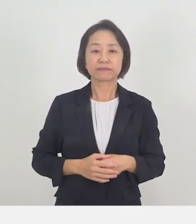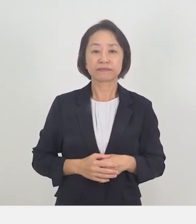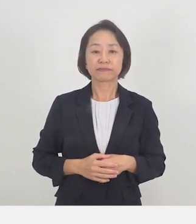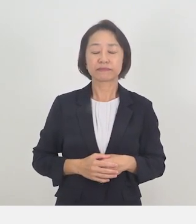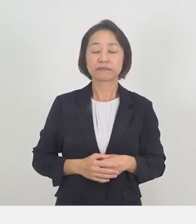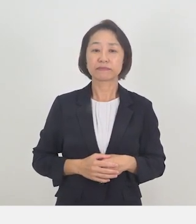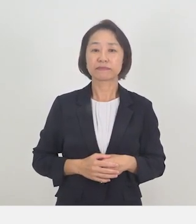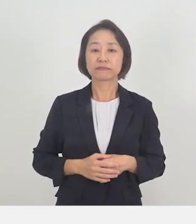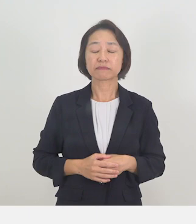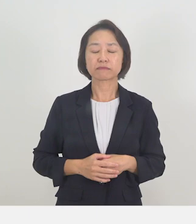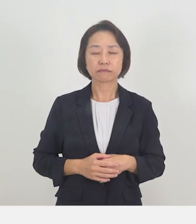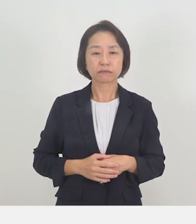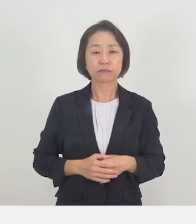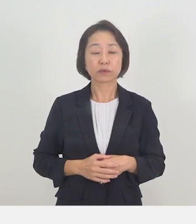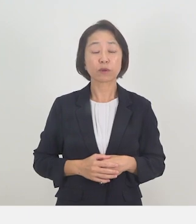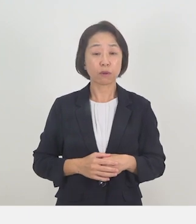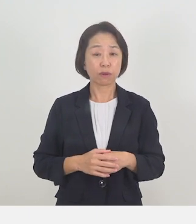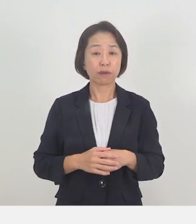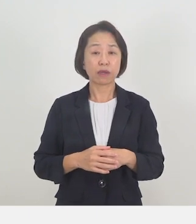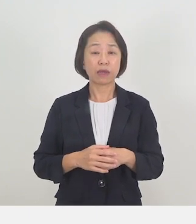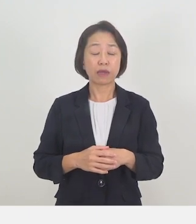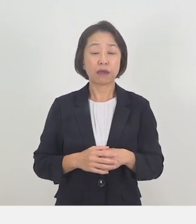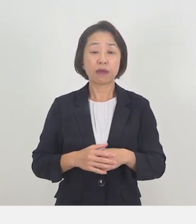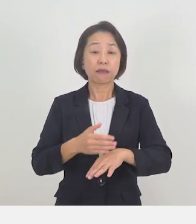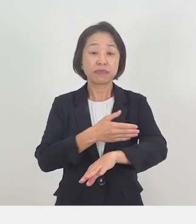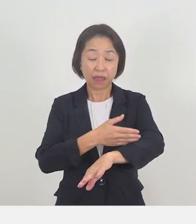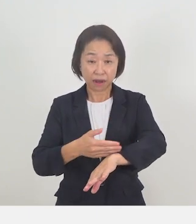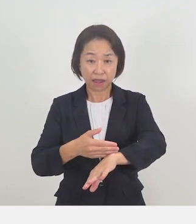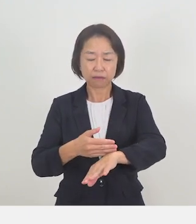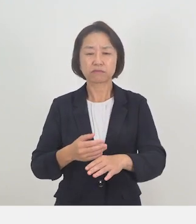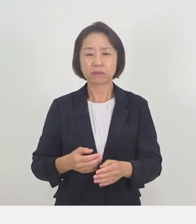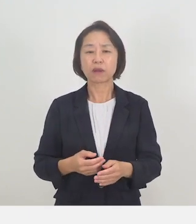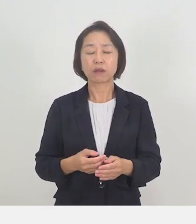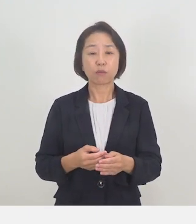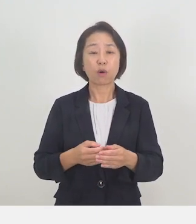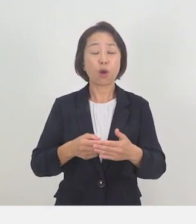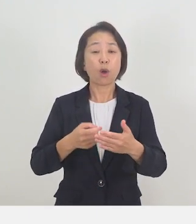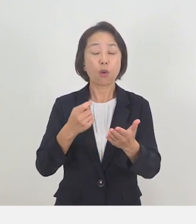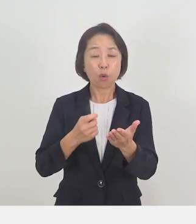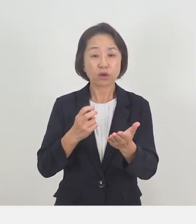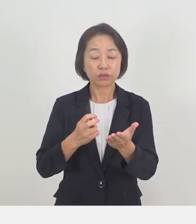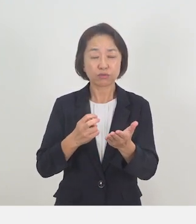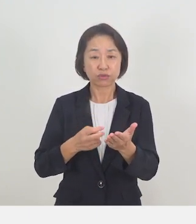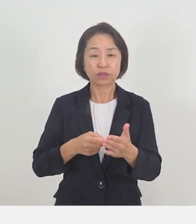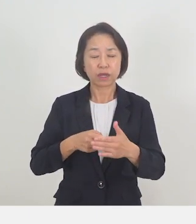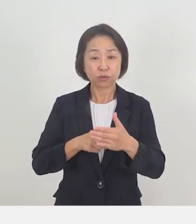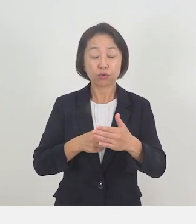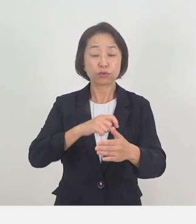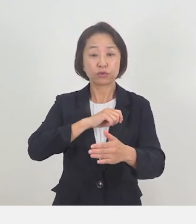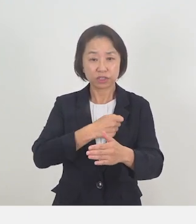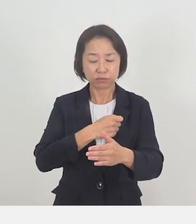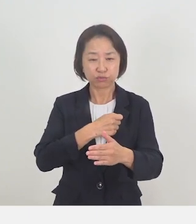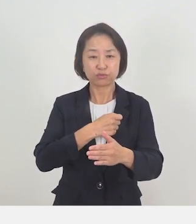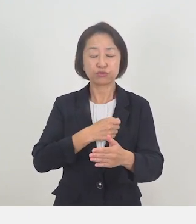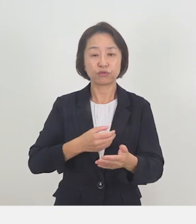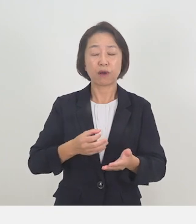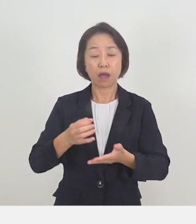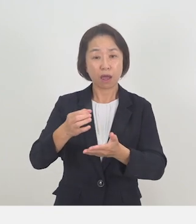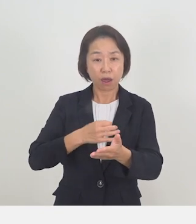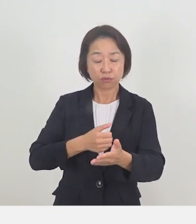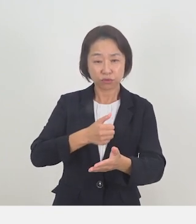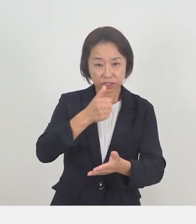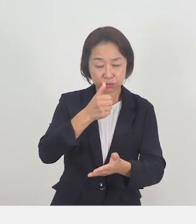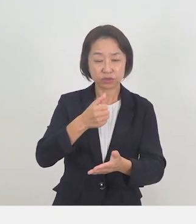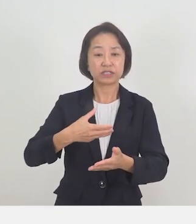ます具体的な流れです法律上努力義務が課せられているのは売主貸主サブリース事業者